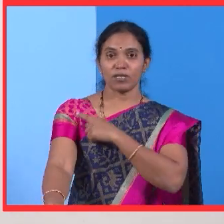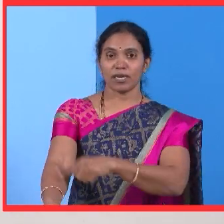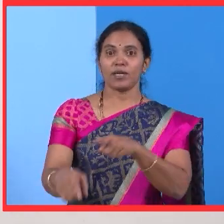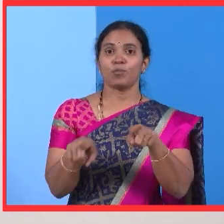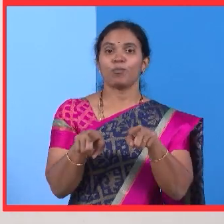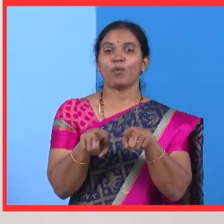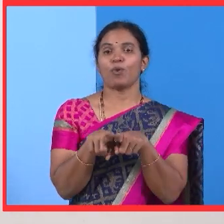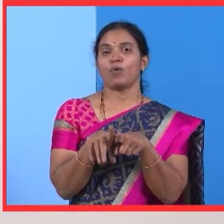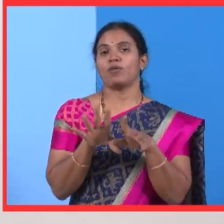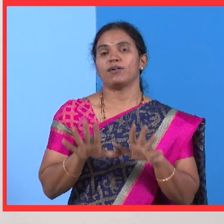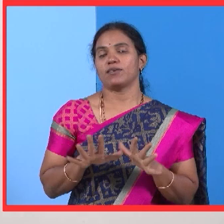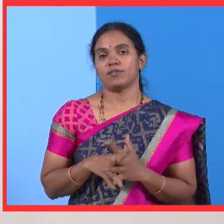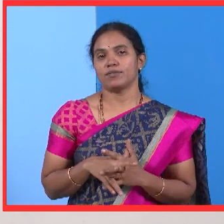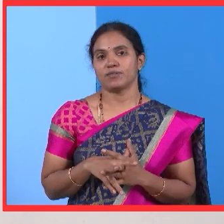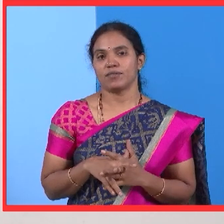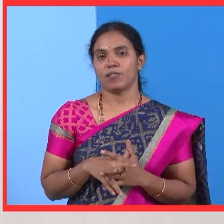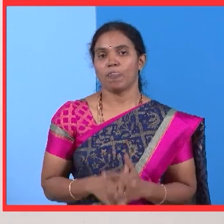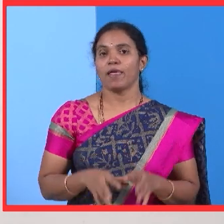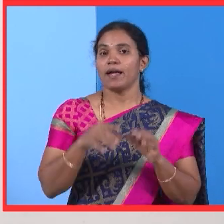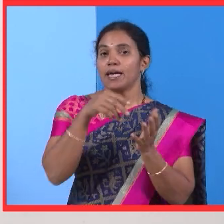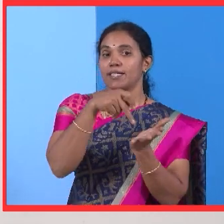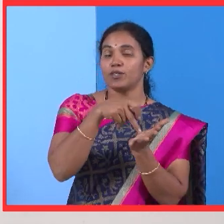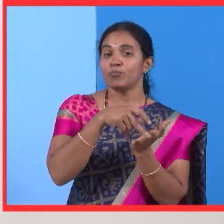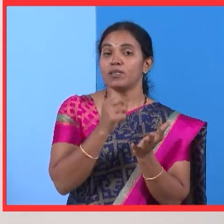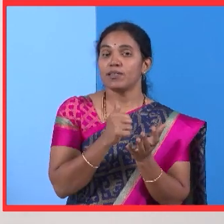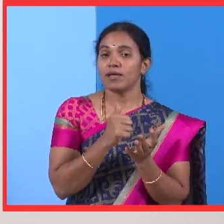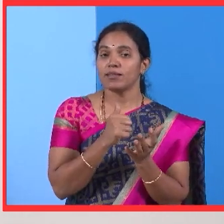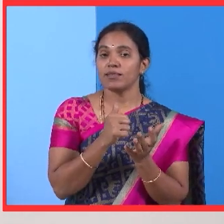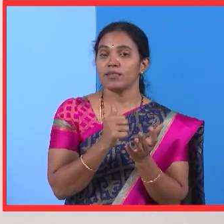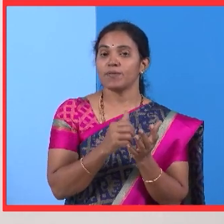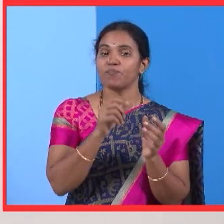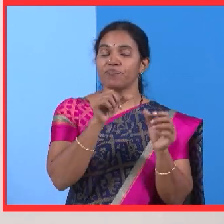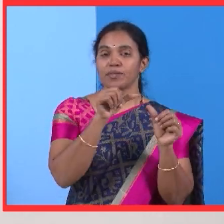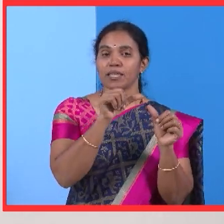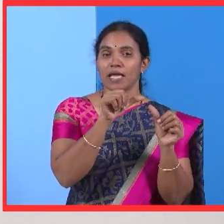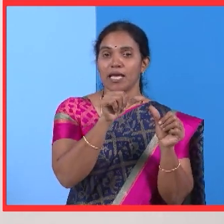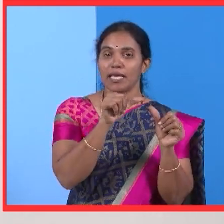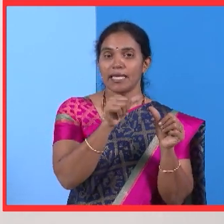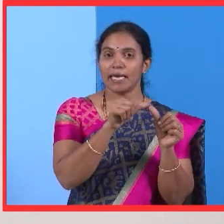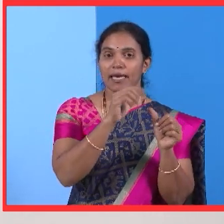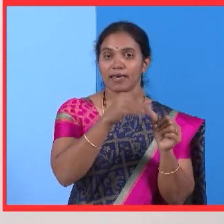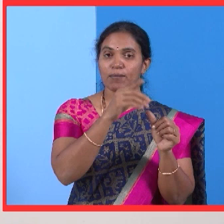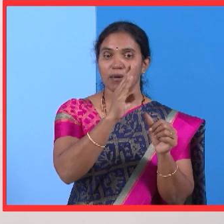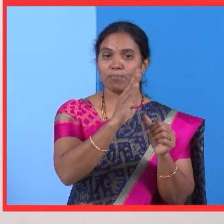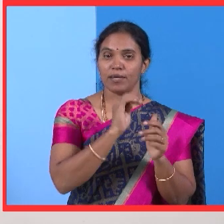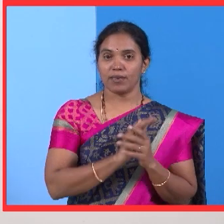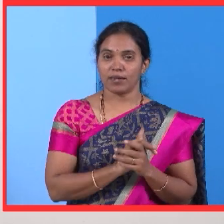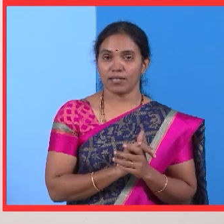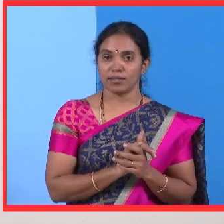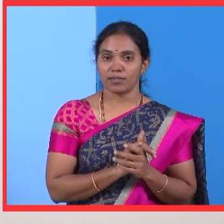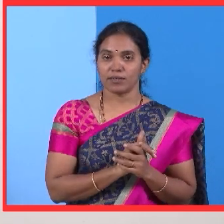பக்கத்தினுடைய நடுப்புள்ளியினுடைய எக்ஸாய தொலை ஏ ஒன், ஏசி என்ற பக்கத்தில் உள்ள எஃப் என்ற